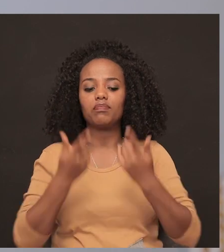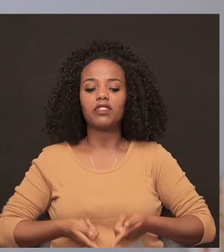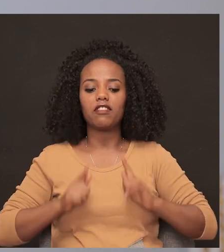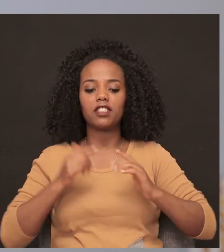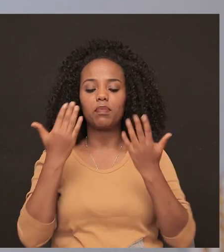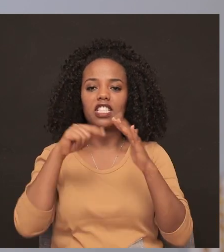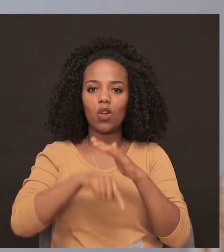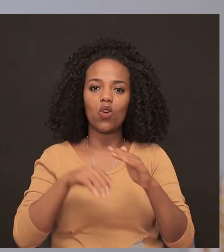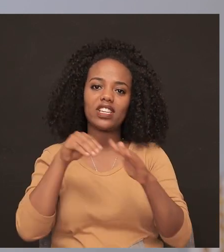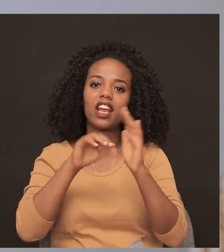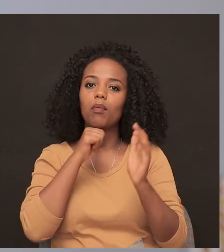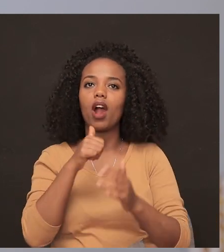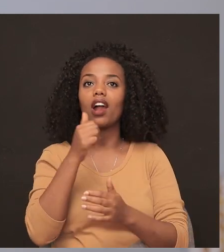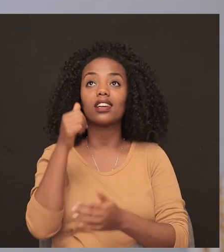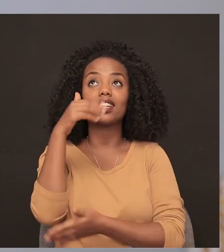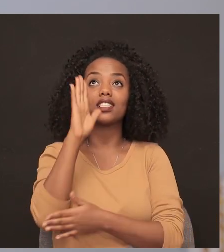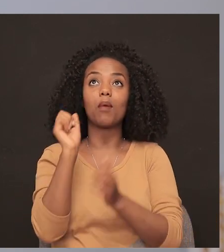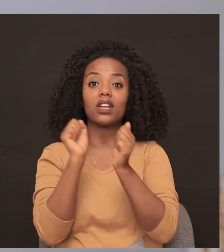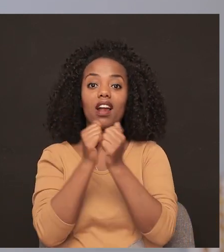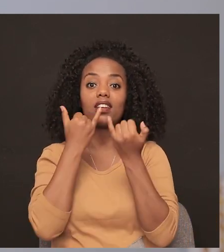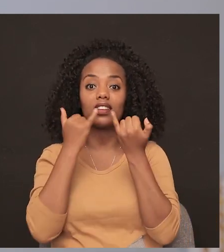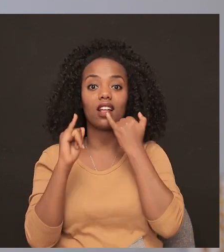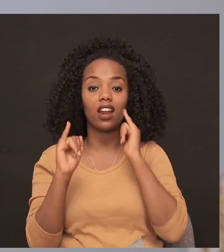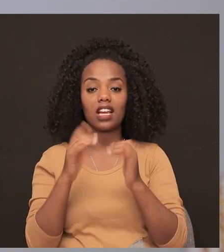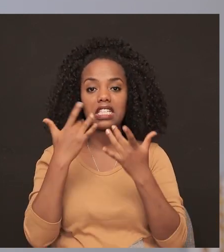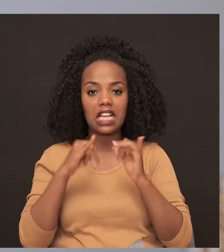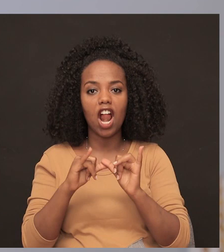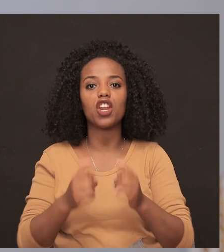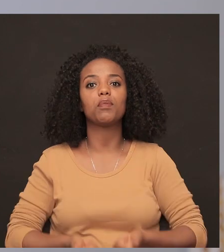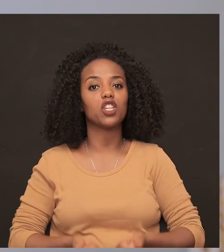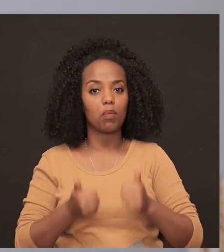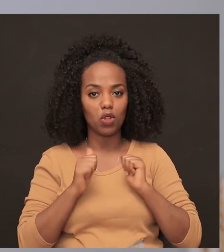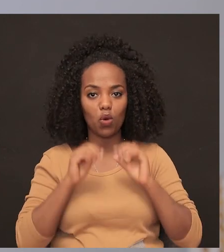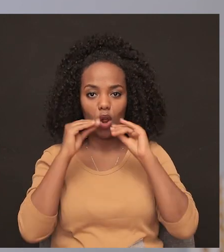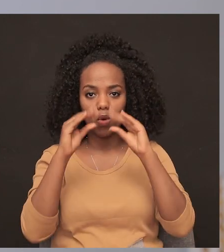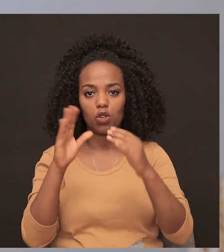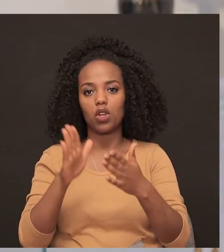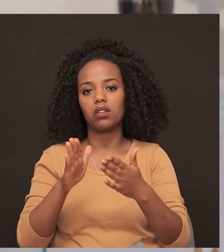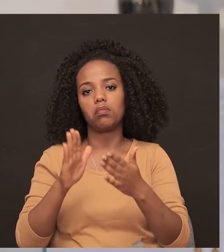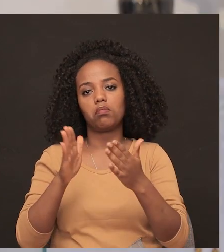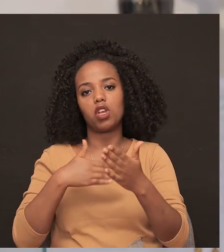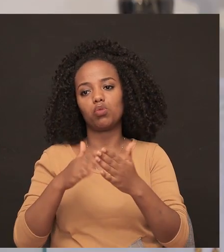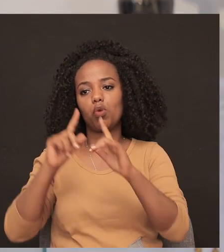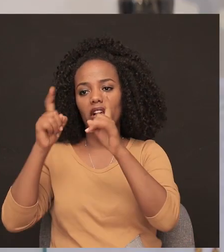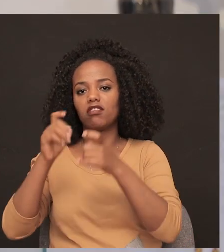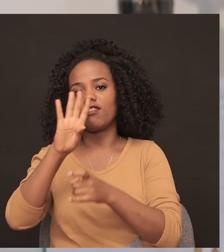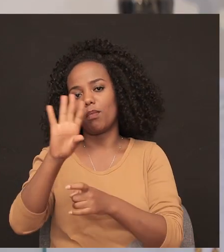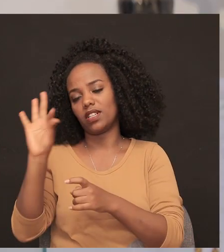ከአምላኩ የተታረቀ ሰው ከእግዚአብሔር ጋር ለዘላለም እንደሚኖር ያወጁበት መዝሙር ነው መዝሙር በቅንፍ